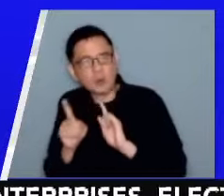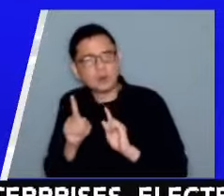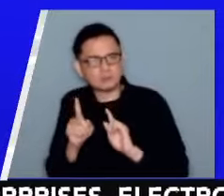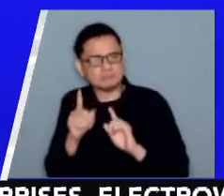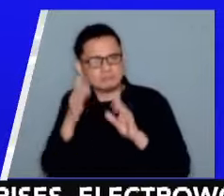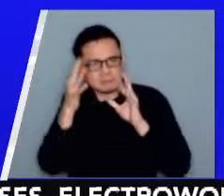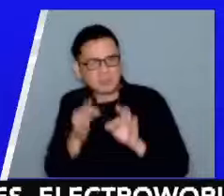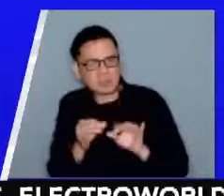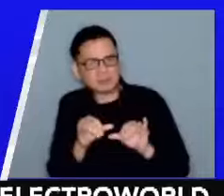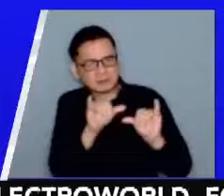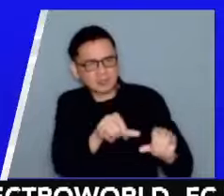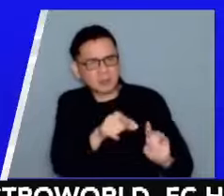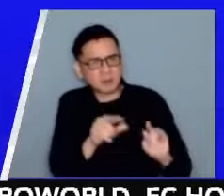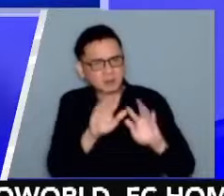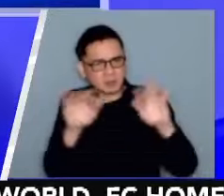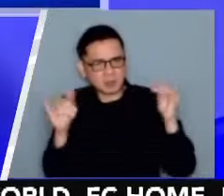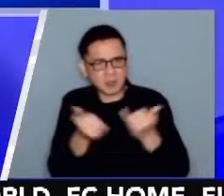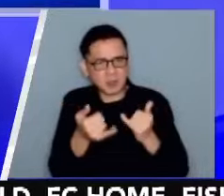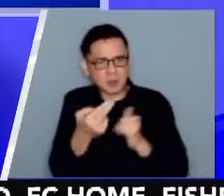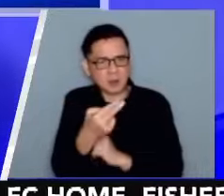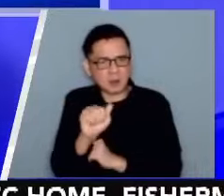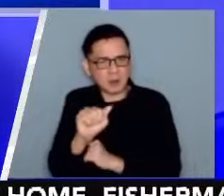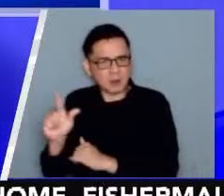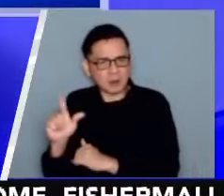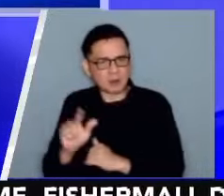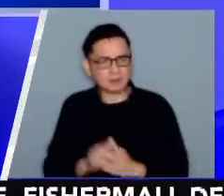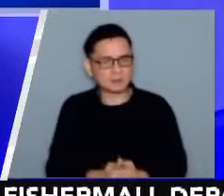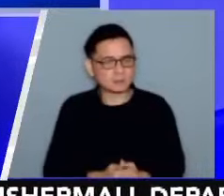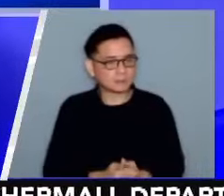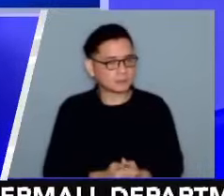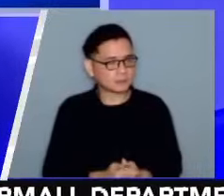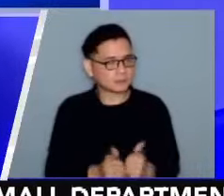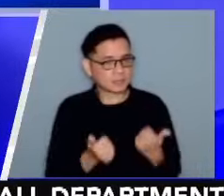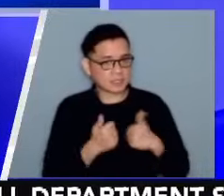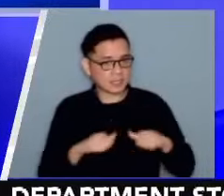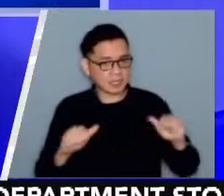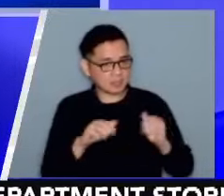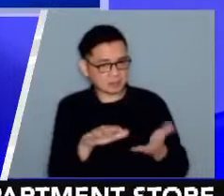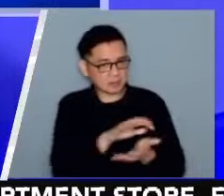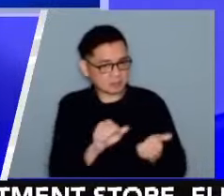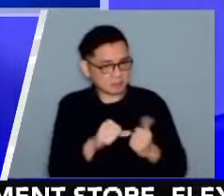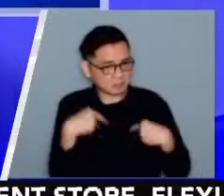Igan May iniwan bang pinsala yung Leon diyan sa